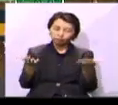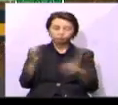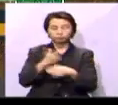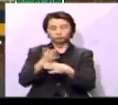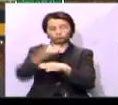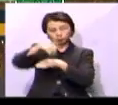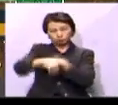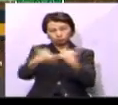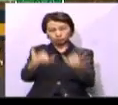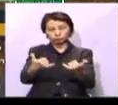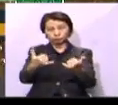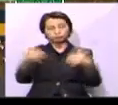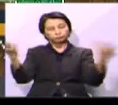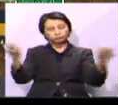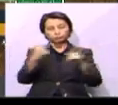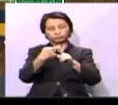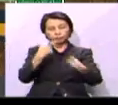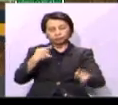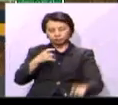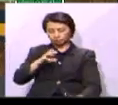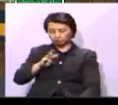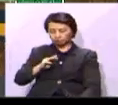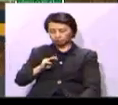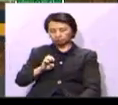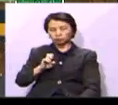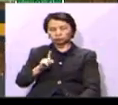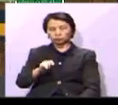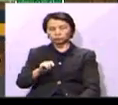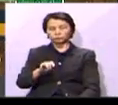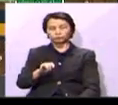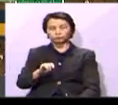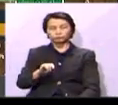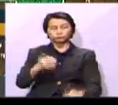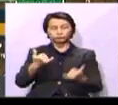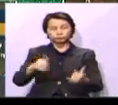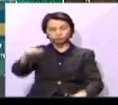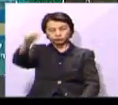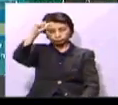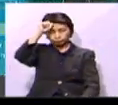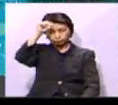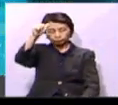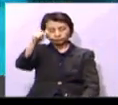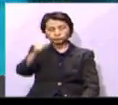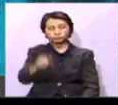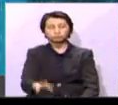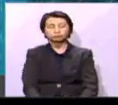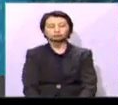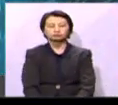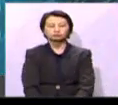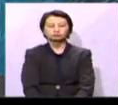pada malam ini. Sekian saja daripada Jabatan Meteorologi Malaysia, saya Wan Hafiz. Assalamualaikum.